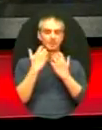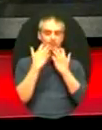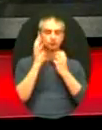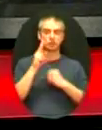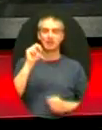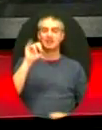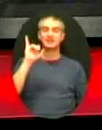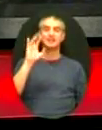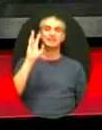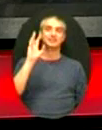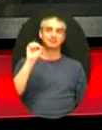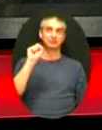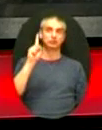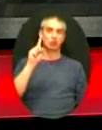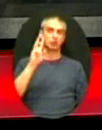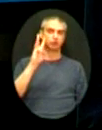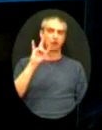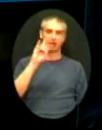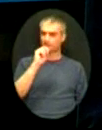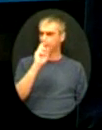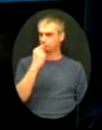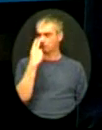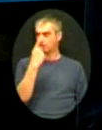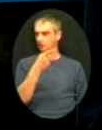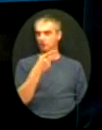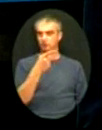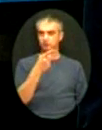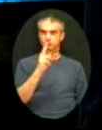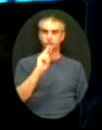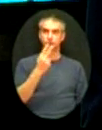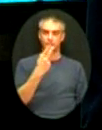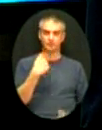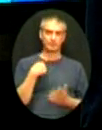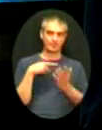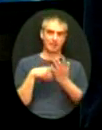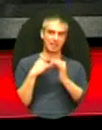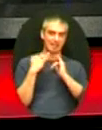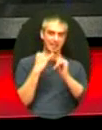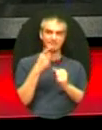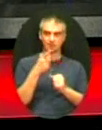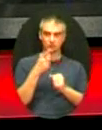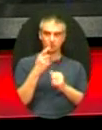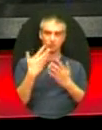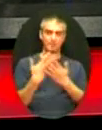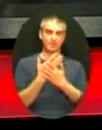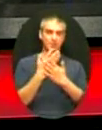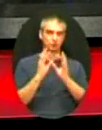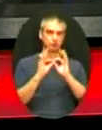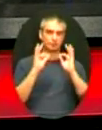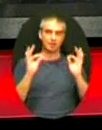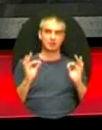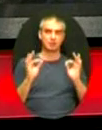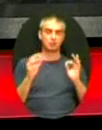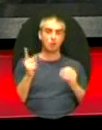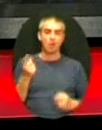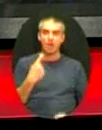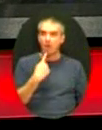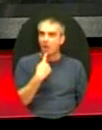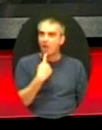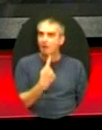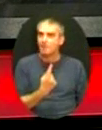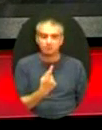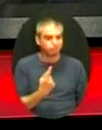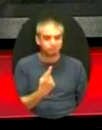ניסו שחם, ואחד הדברים, אני לא יודעת, אם נוכל להביא את הדברים שוב, כי הבאנו את הדברים האלה בכותרות של המשדר הזה, הוא